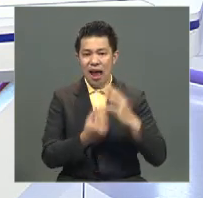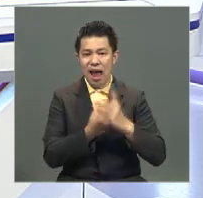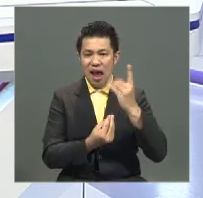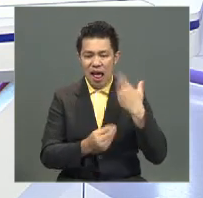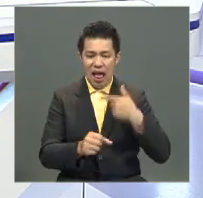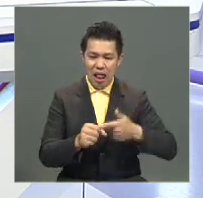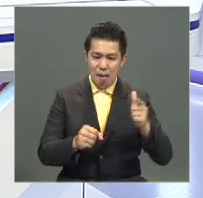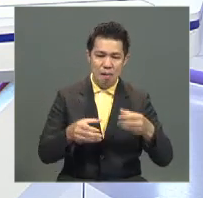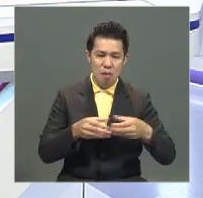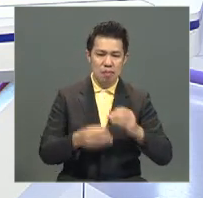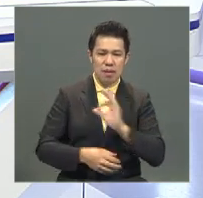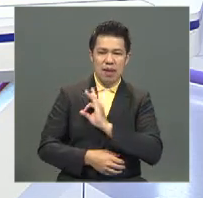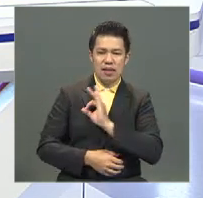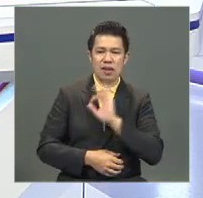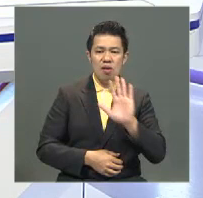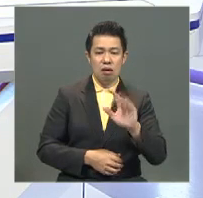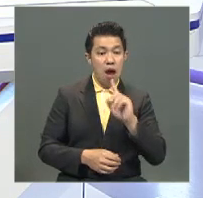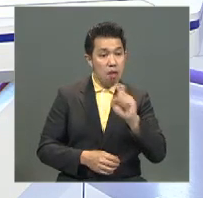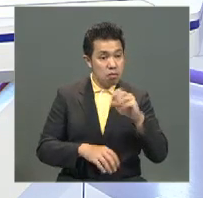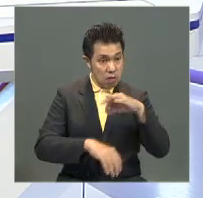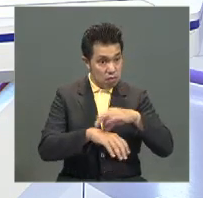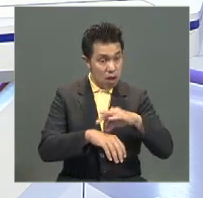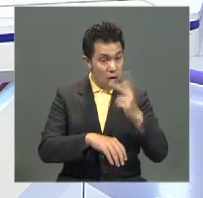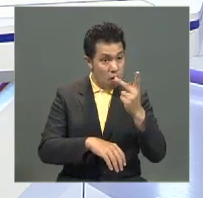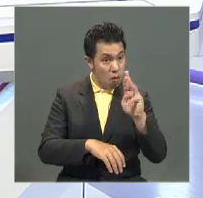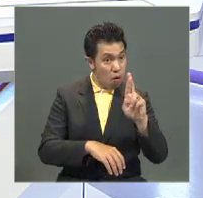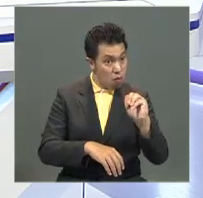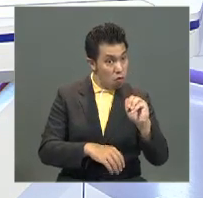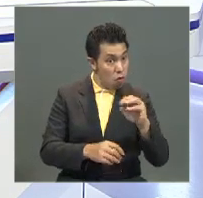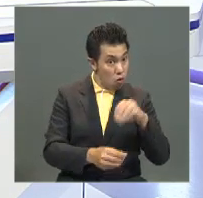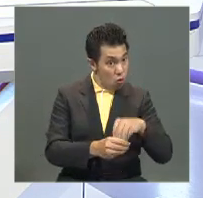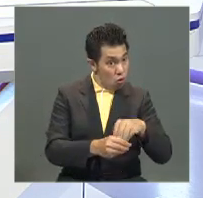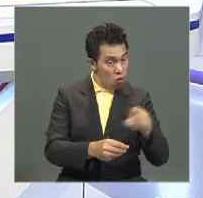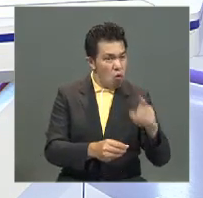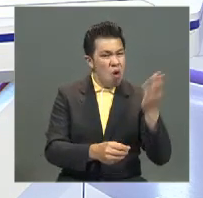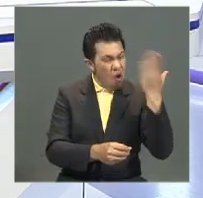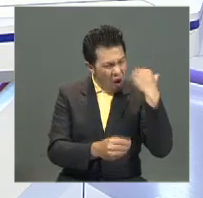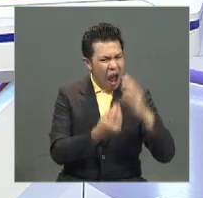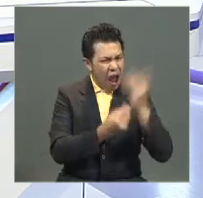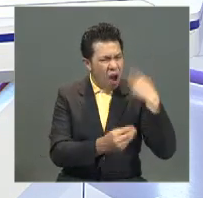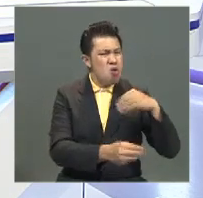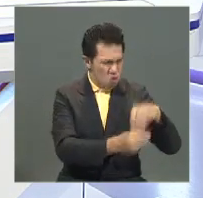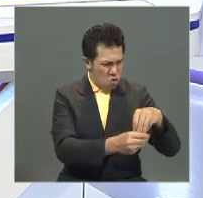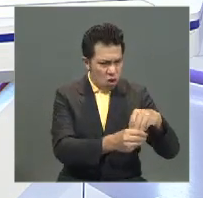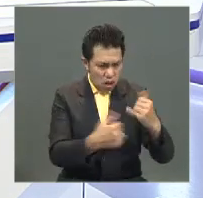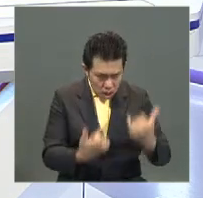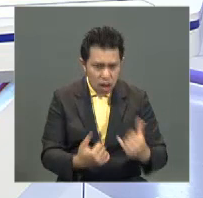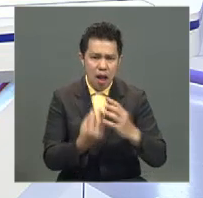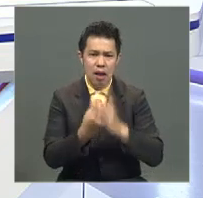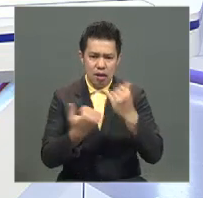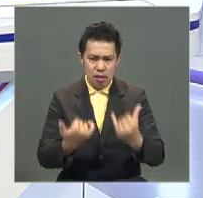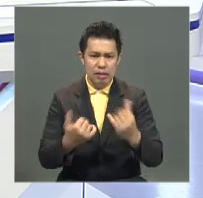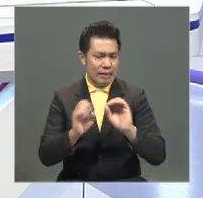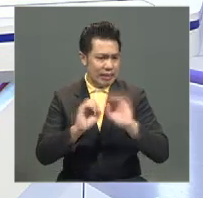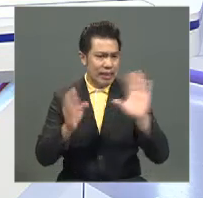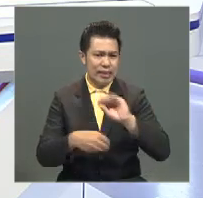ราออกจากสมาชิกพรรคก็ถามกันต่อว่าจะยังอยู่ครม. อยู่ไหมก็ตอบเป็นสัปดาห์ที่แล้วว่ายังอยู่แต่ณขณะนี้เพื่อให้มีความชัดเจนมากขึ้นเนี่ยครับ